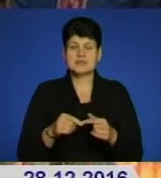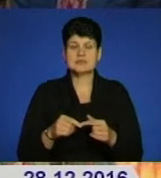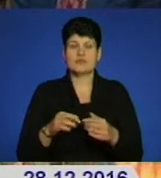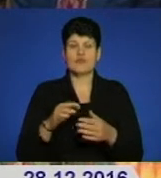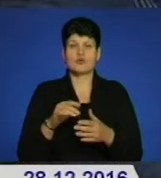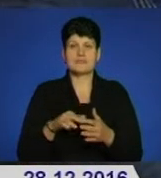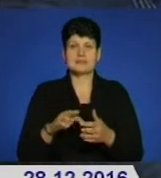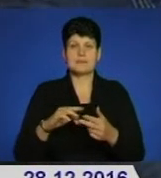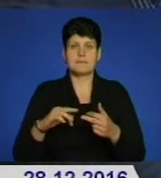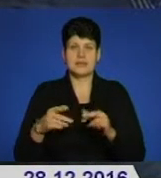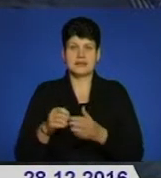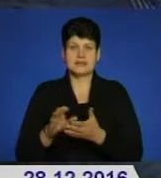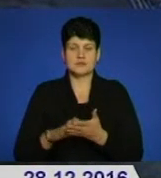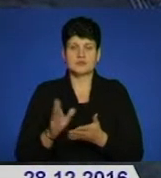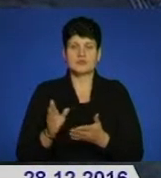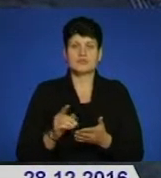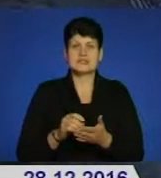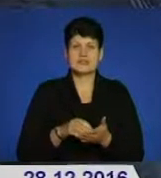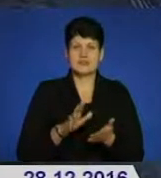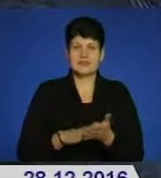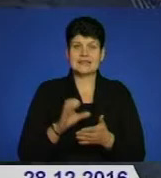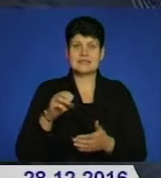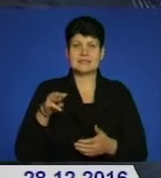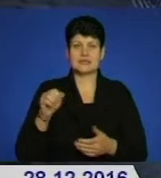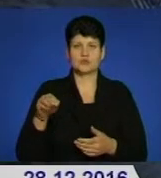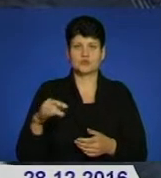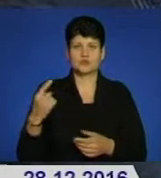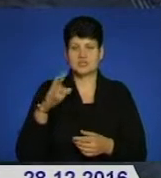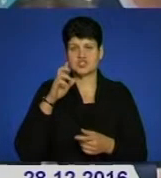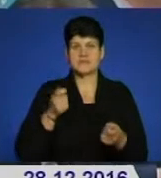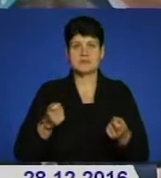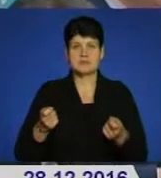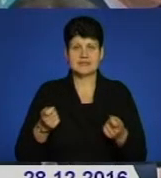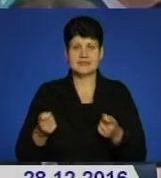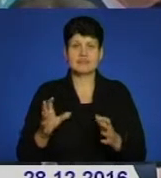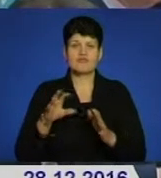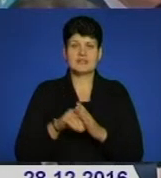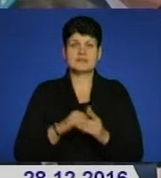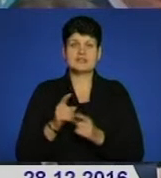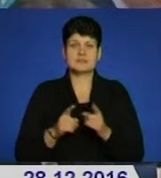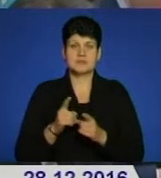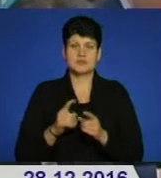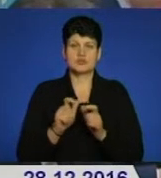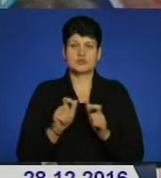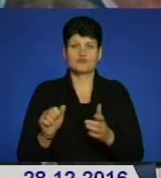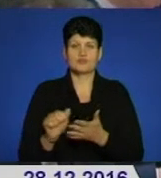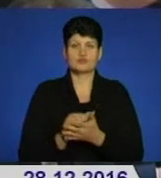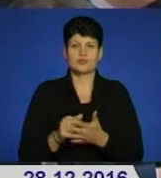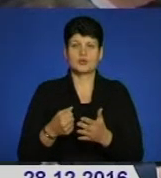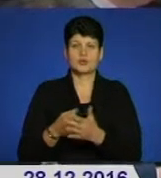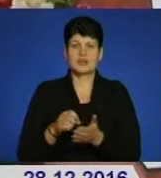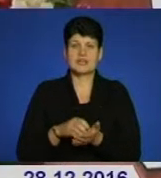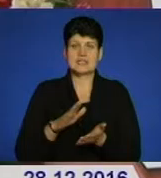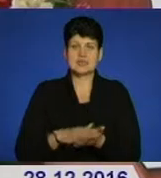перереєстрації мають пройти два етапи – зареєструвати статут в обласній державній адміністрації та внести зміни установчих документів до